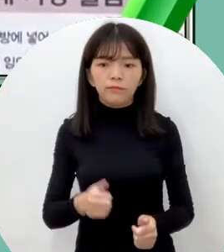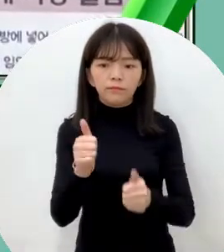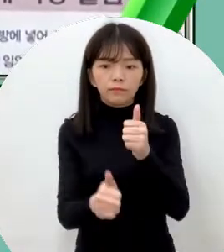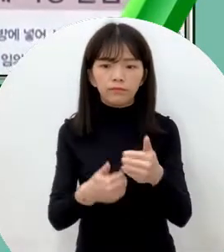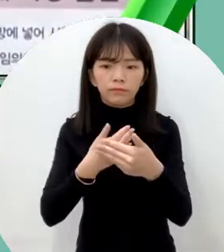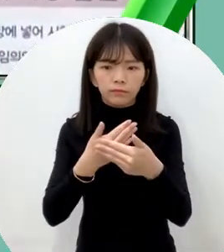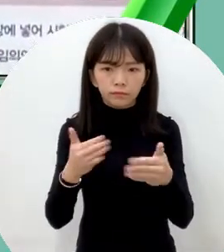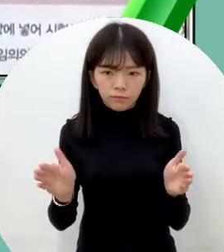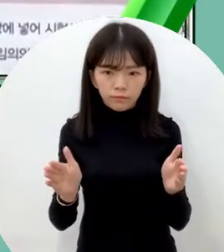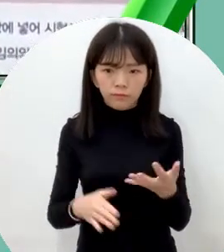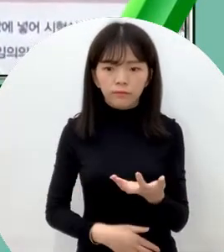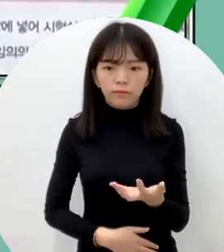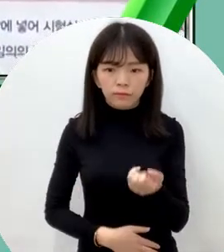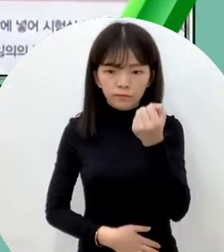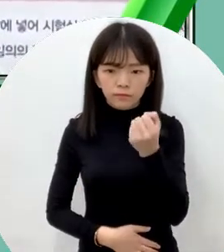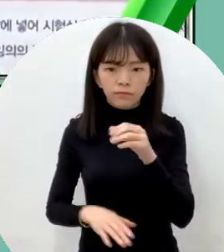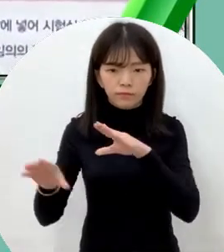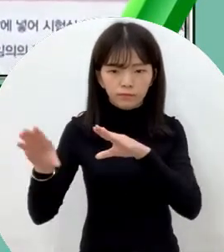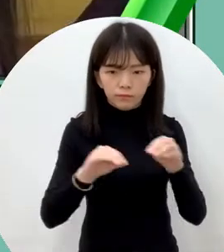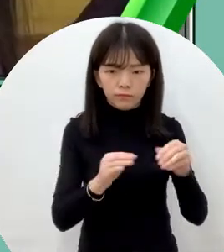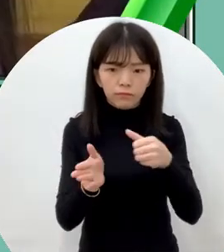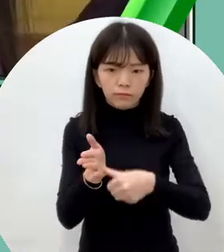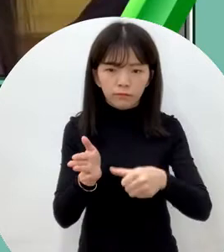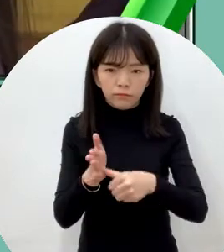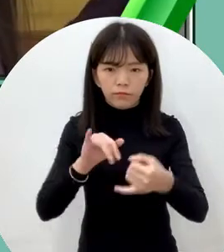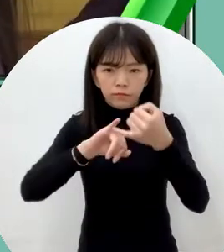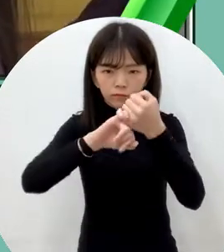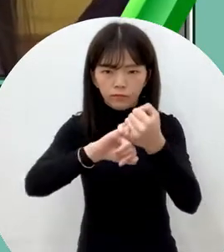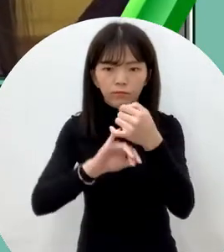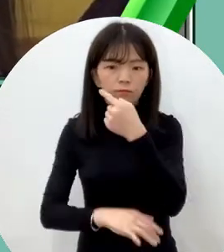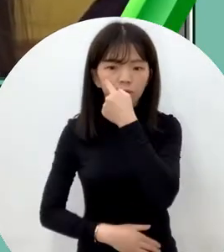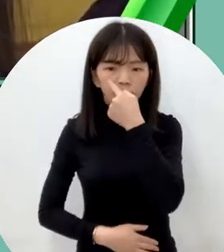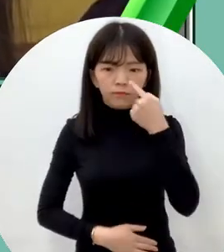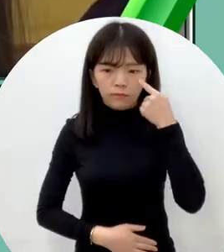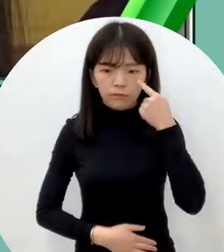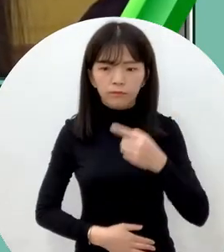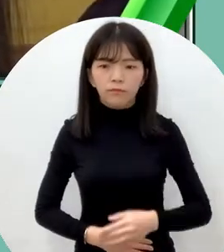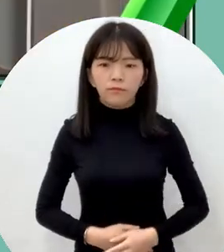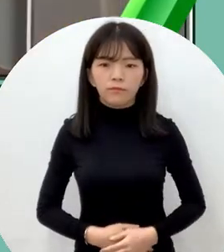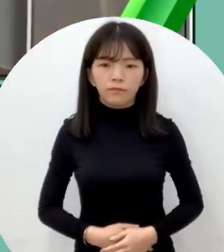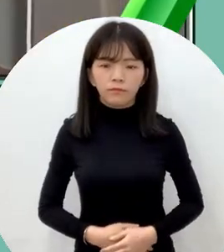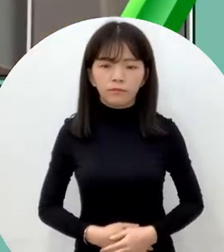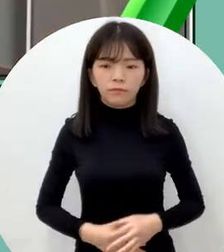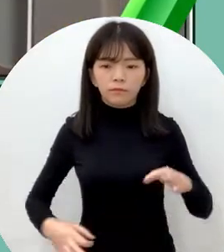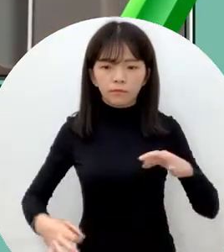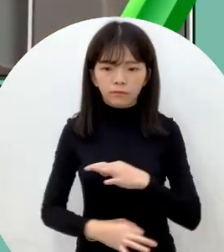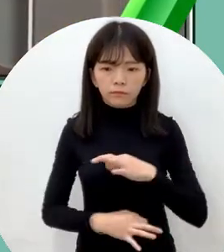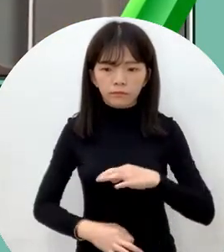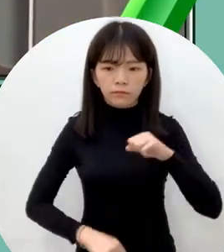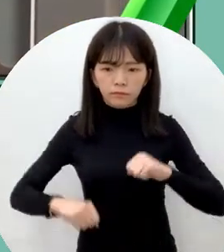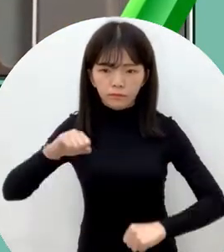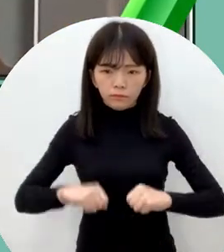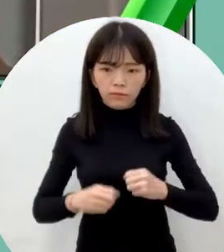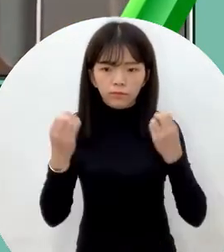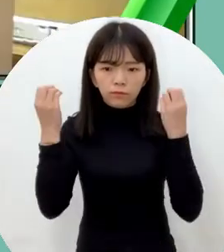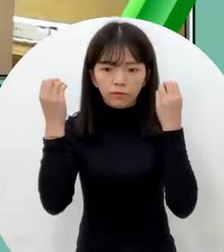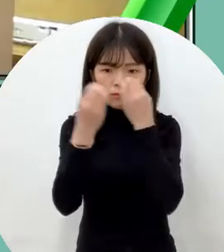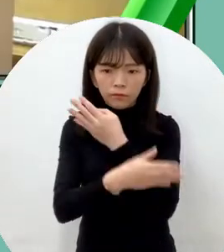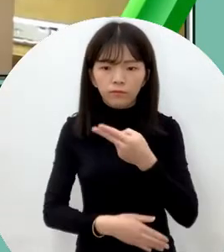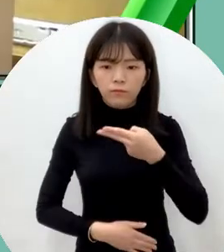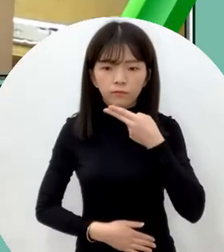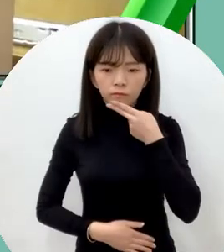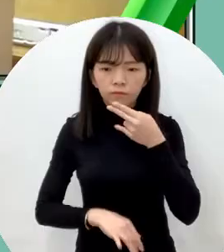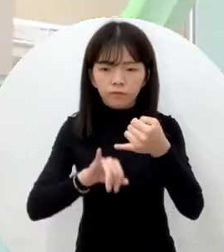시험장 반입 금지 물품 및 휴대 가능 물품을 정확히 확인함으로써 부정행위에 대한 오해의 소지가 발생하지 않도록 해야